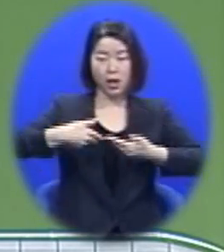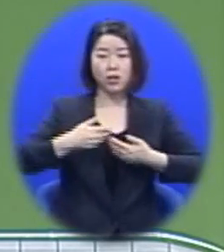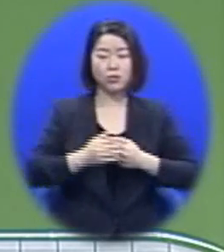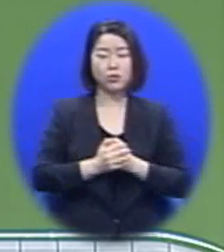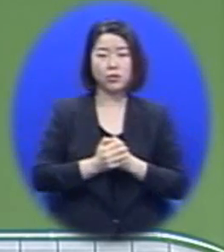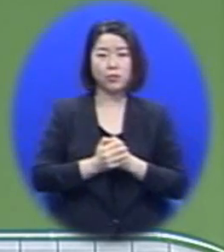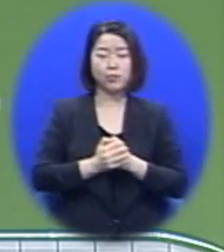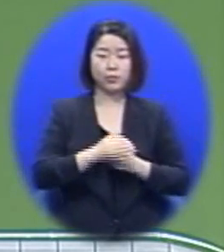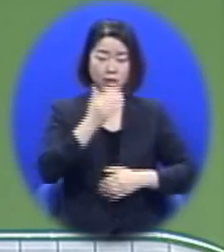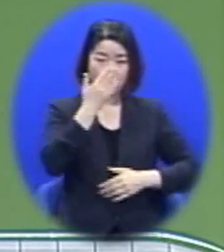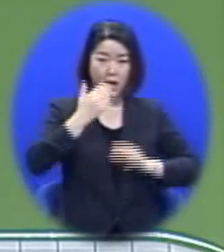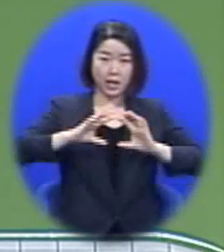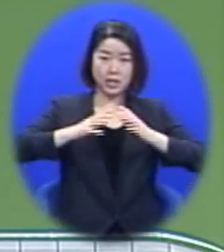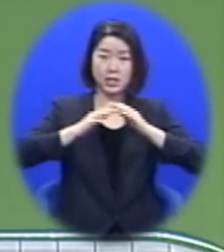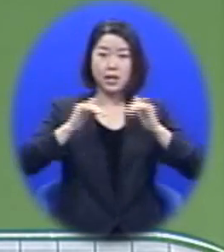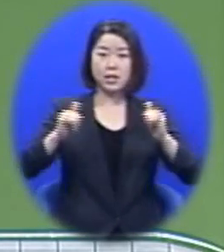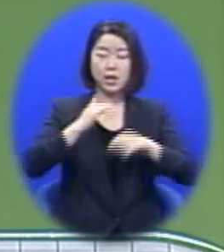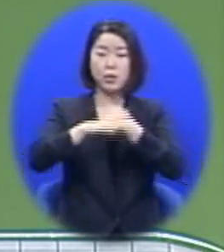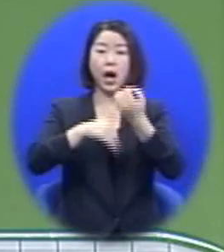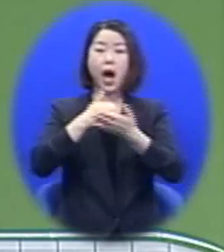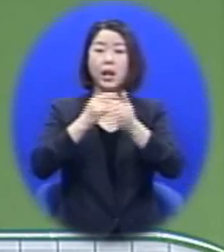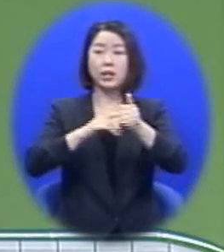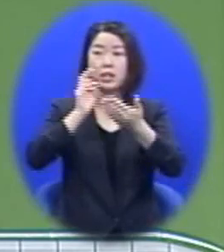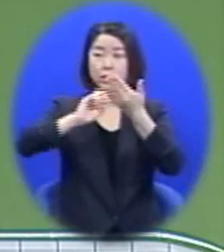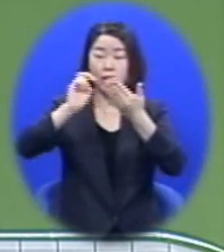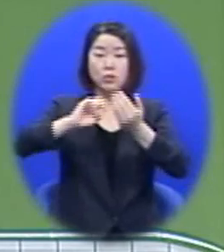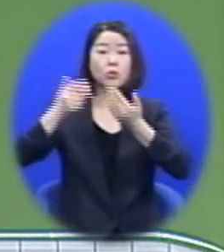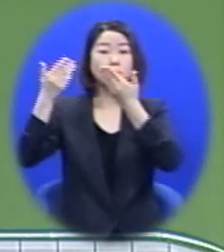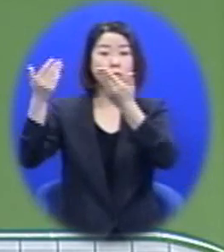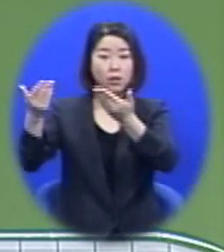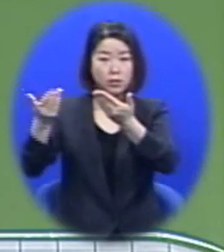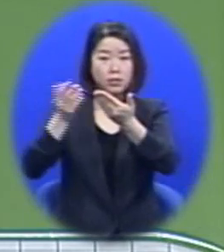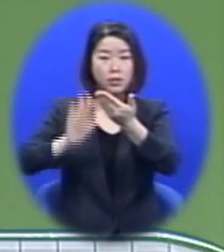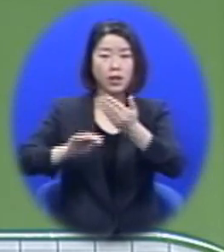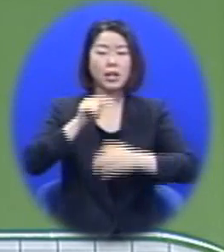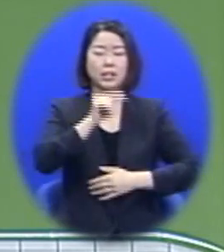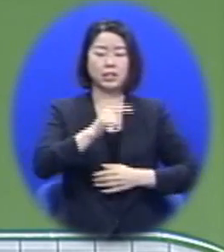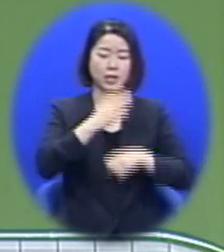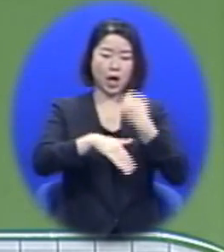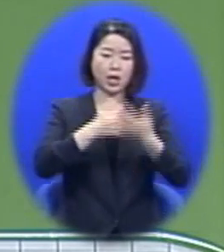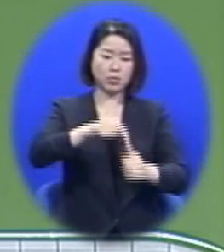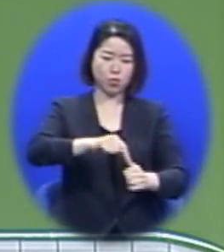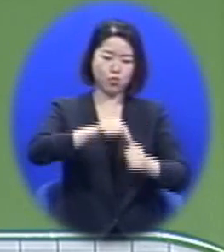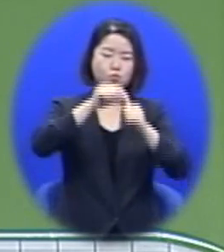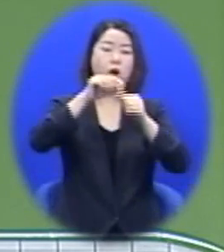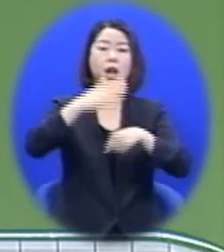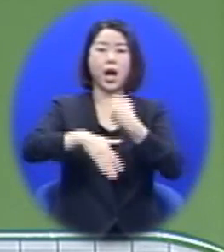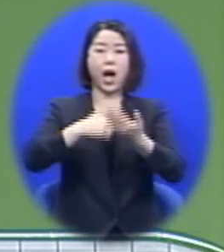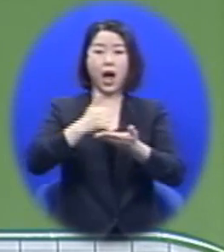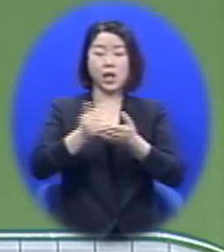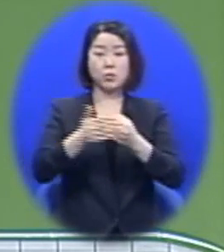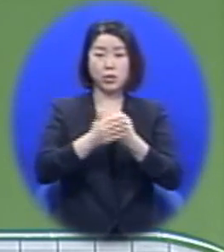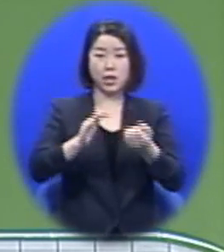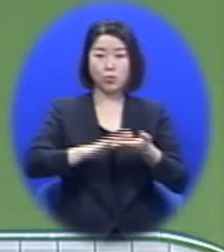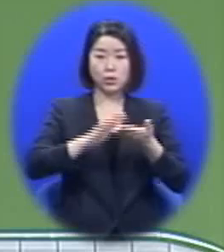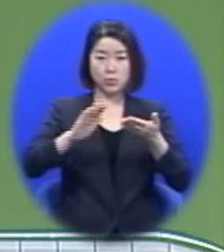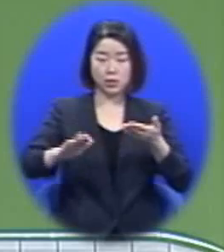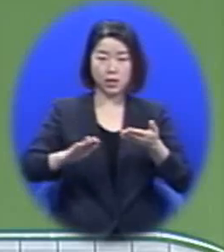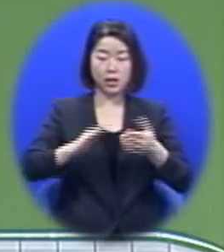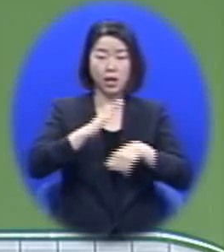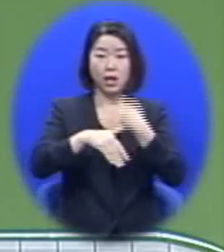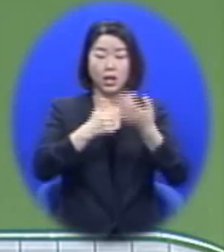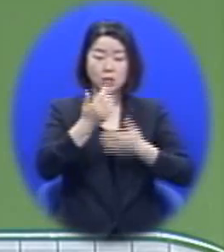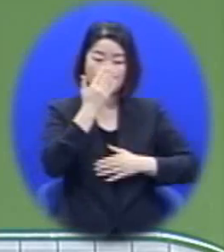이스라엘 백성들이 하나님을 찬송했는데 그것은 그들의 구원의 하나님이기 때문입니다. 하나님이 이스라엘 백성을